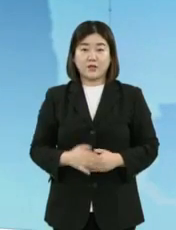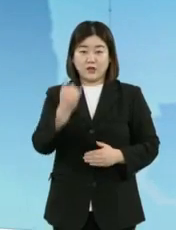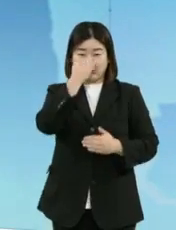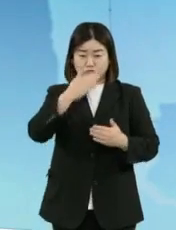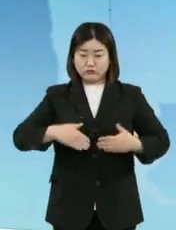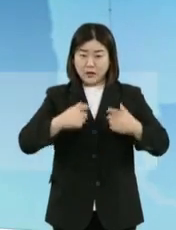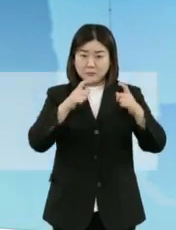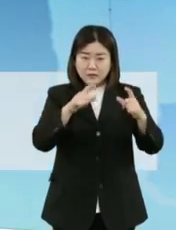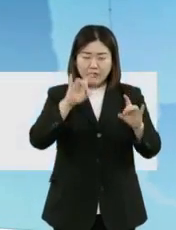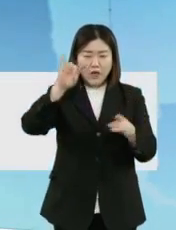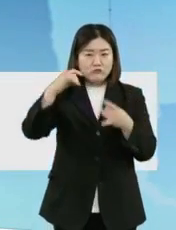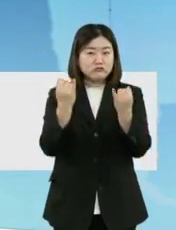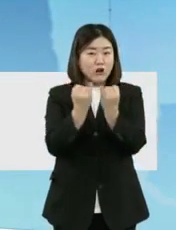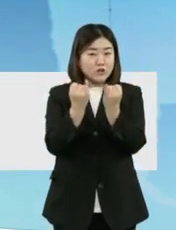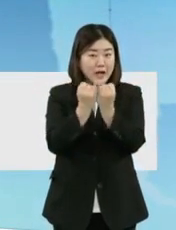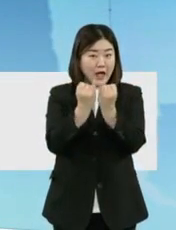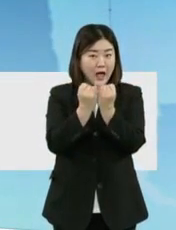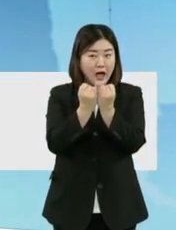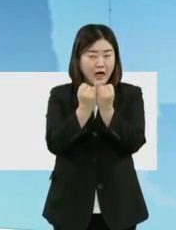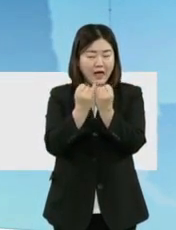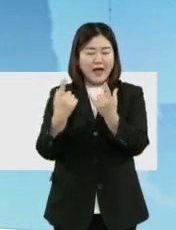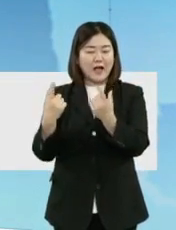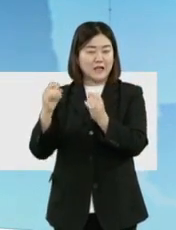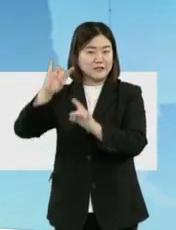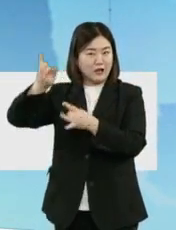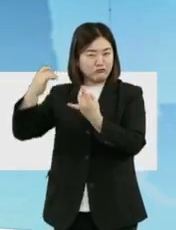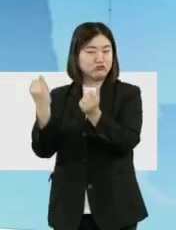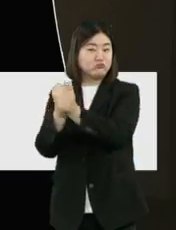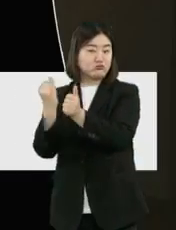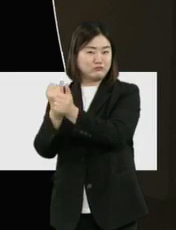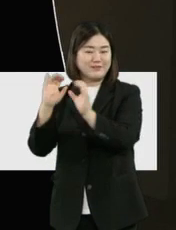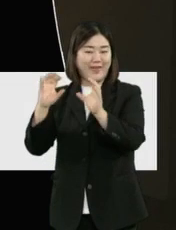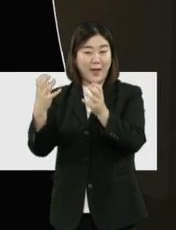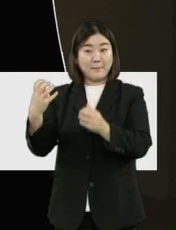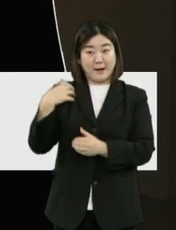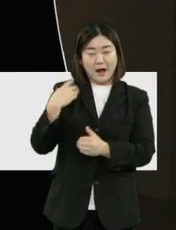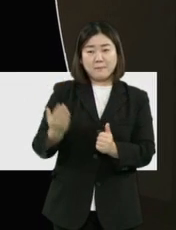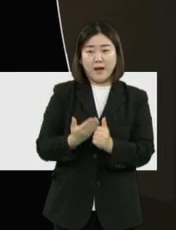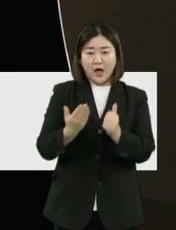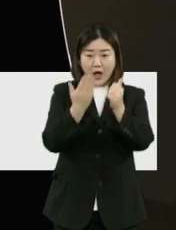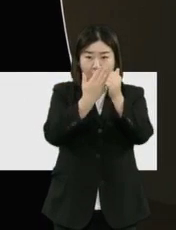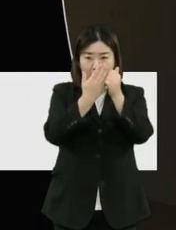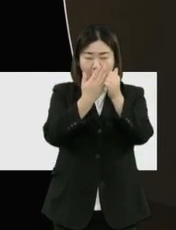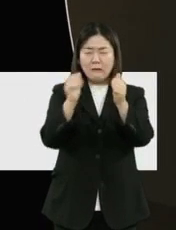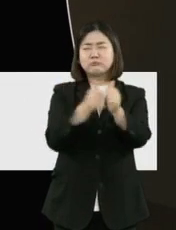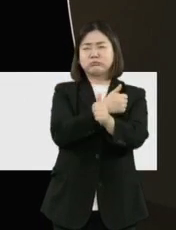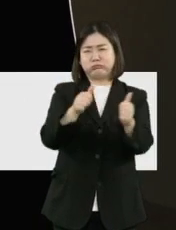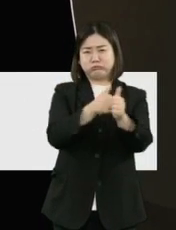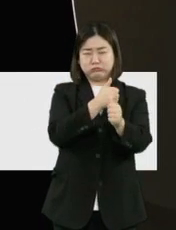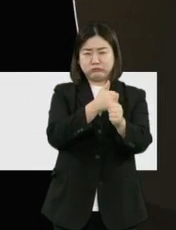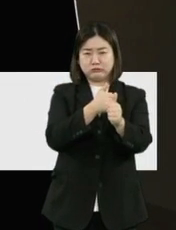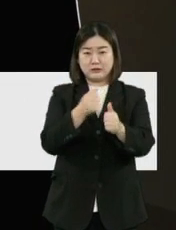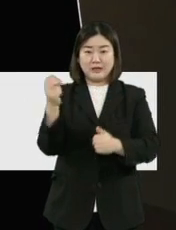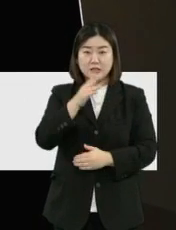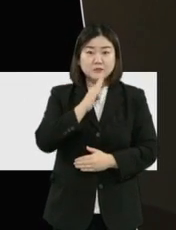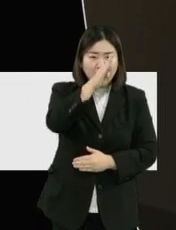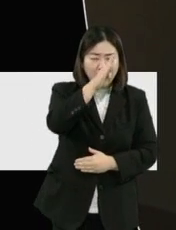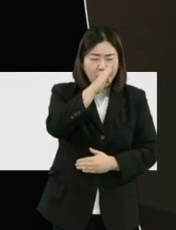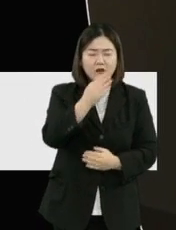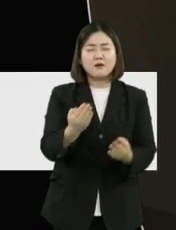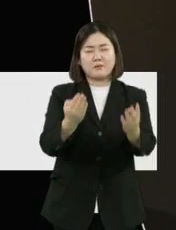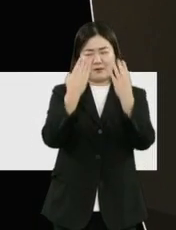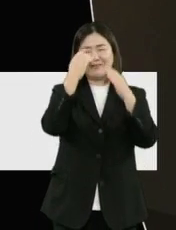충남 지역에 살던 태국 출신 여성의 같은 나라에서 온 부부의 아이를 맡아 기르다가 학대해 항소심에서도 실형을